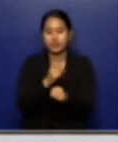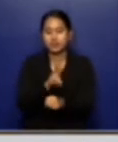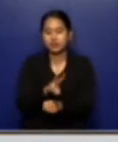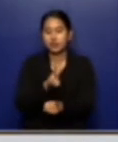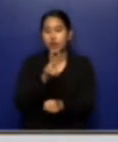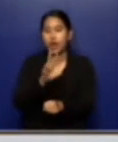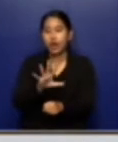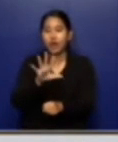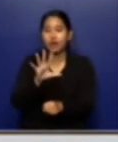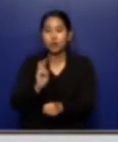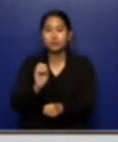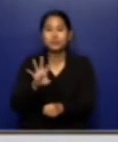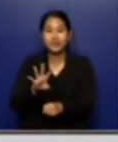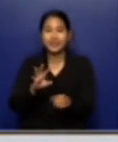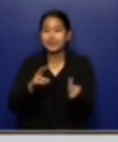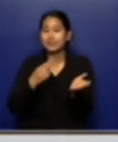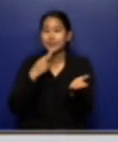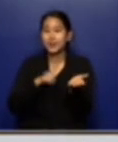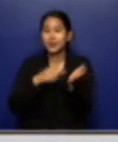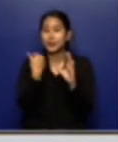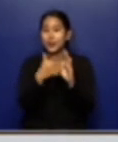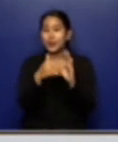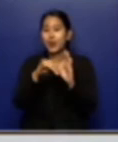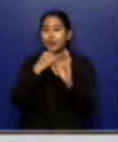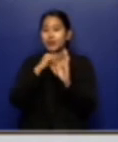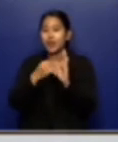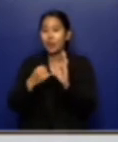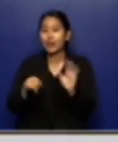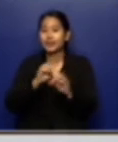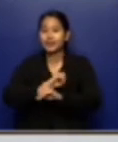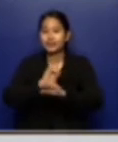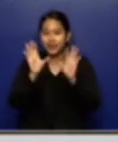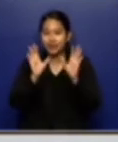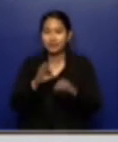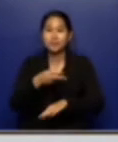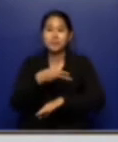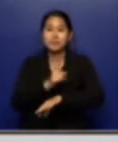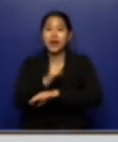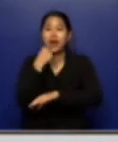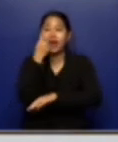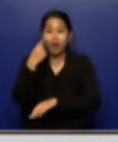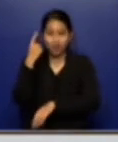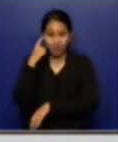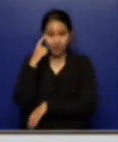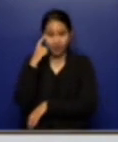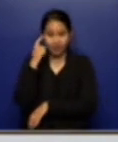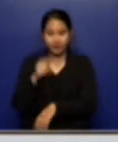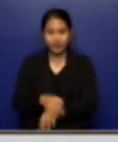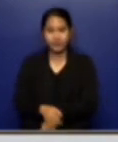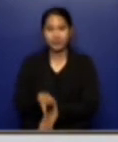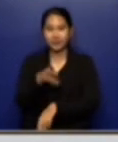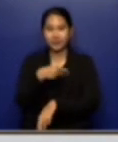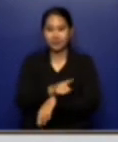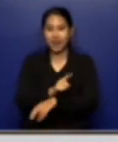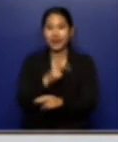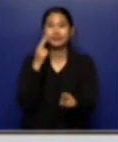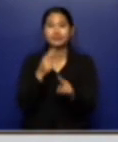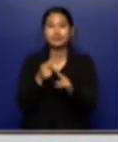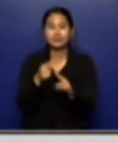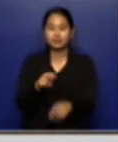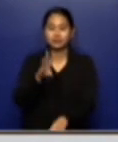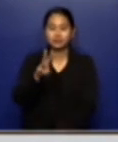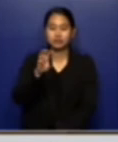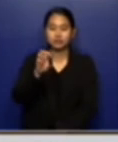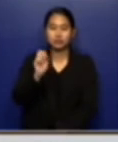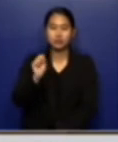2564ชัดเจนมากครับมีใครเป็นประธานท่านประธานทราบไหมฮะท่านวิษณุครับอาจารย์วิษณุเป็นประธ